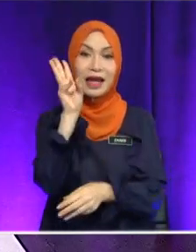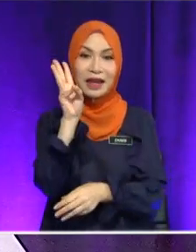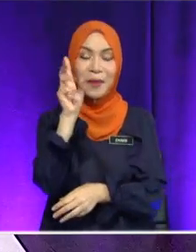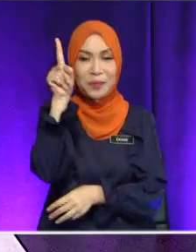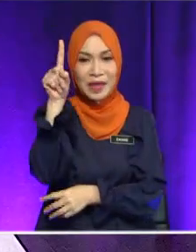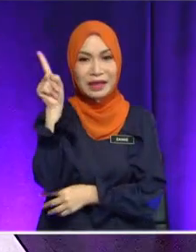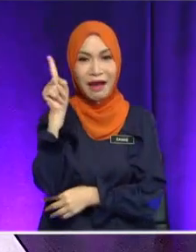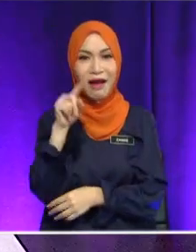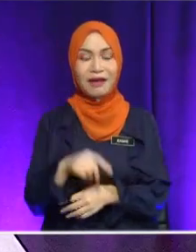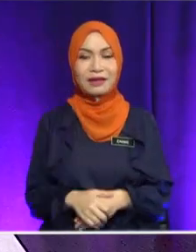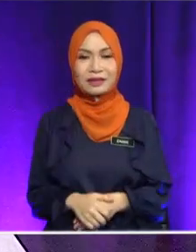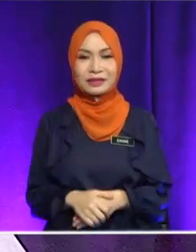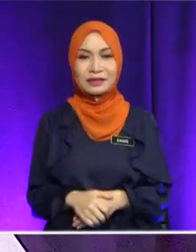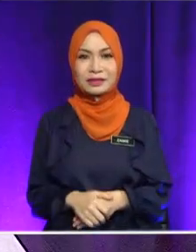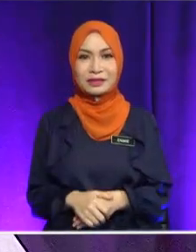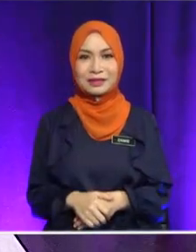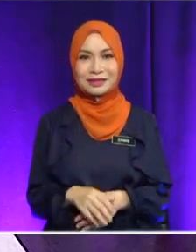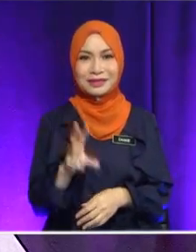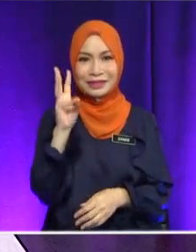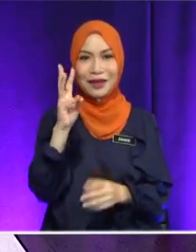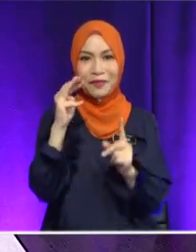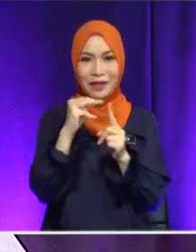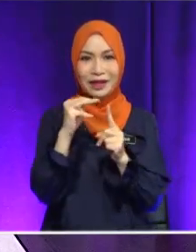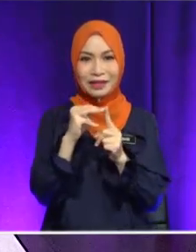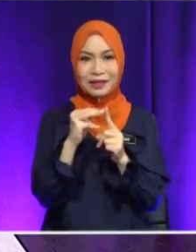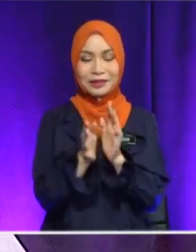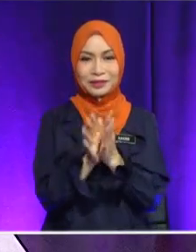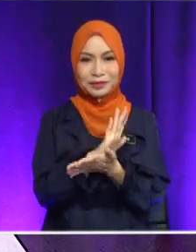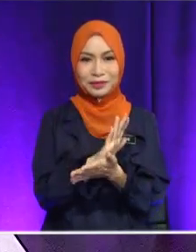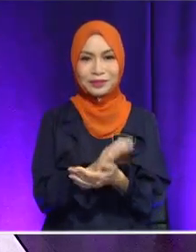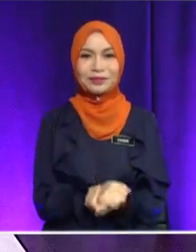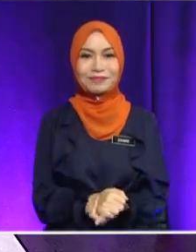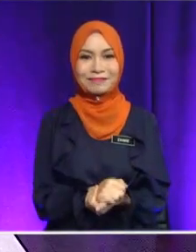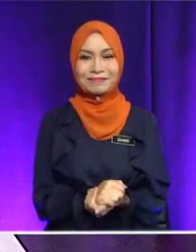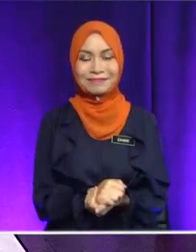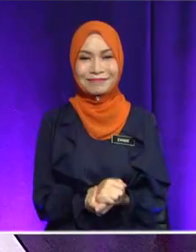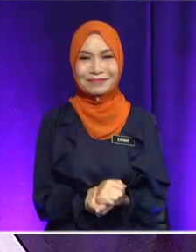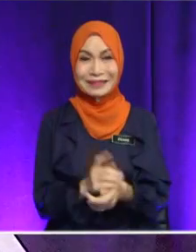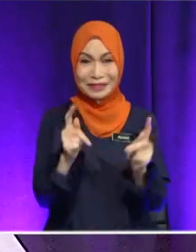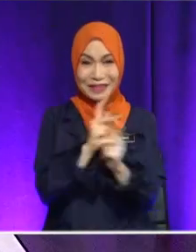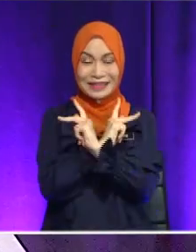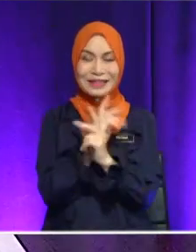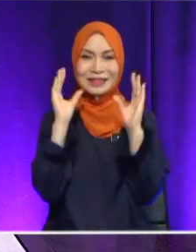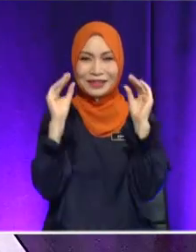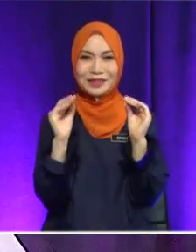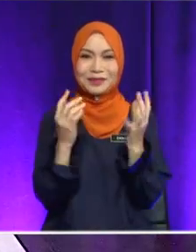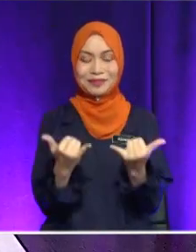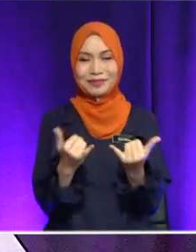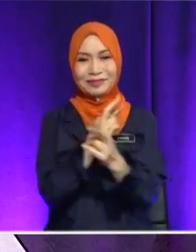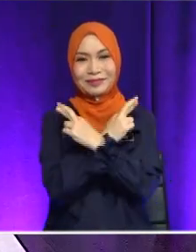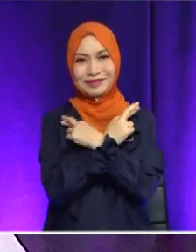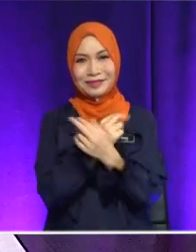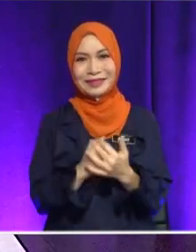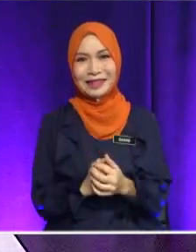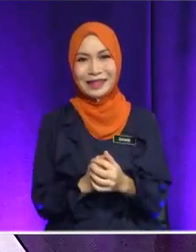dekat rumah Jangan lupa untuk buat juga mengikutilah kosik Yang tadi kita nak bantu kita akan kembali seperti ini masih lagi